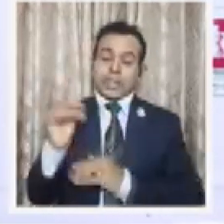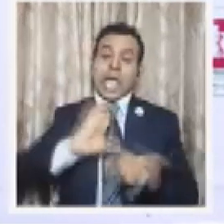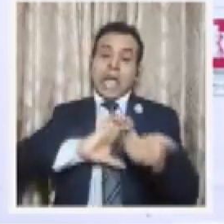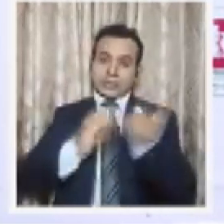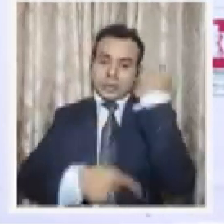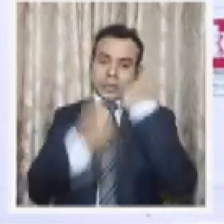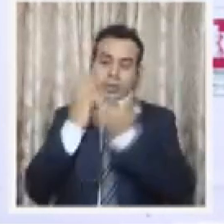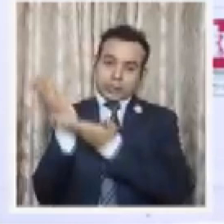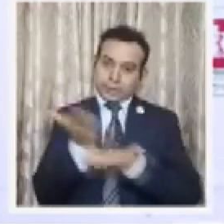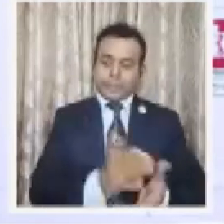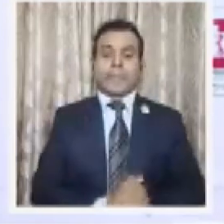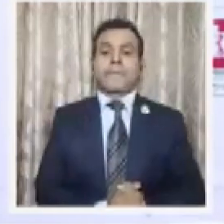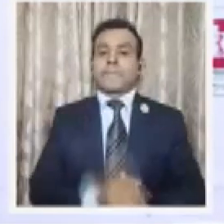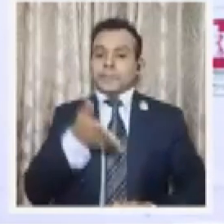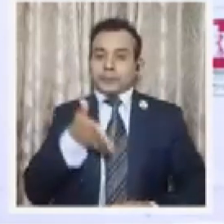এবার কোভিড পরিস্থিতি।